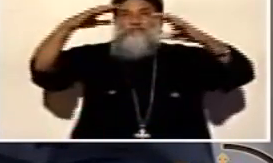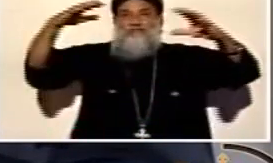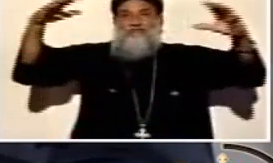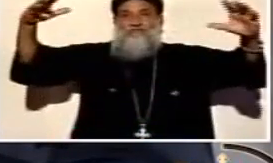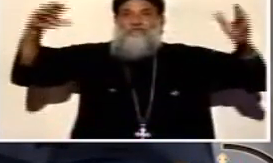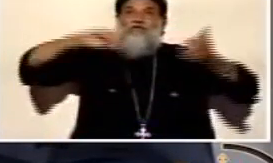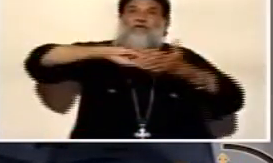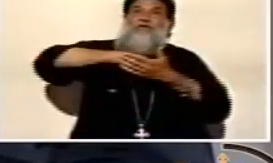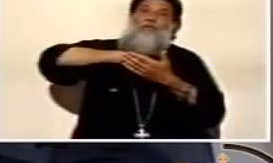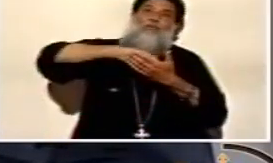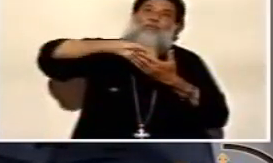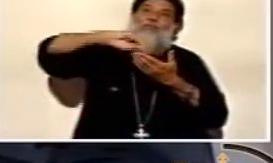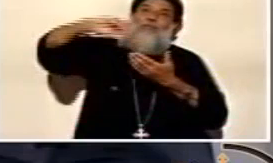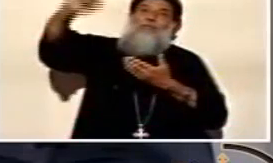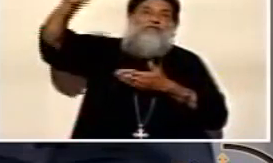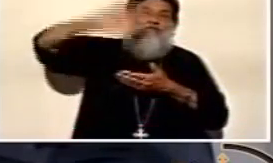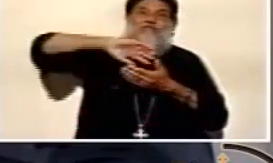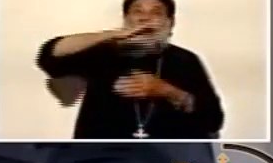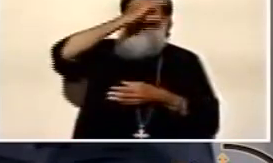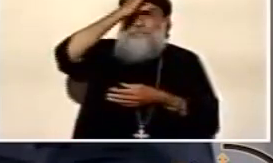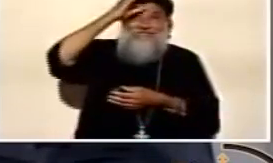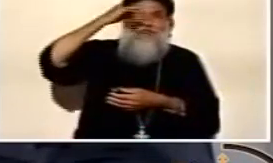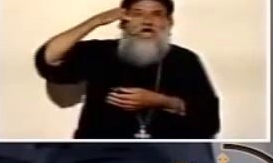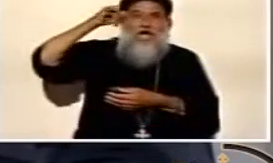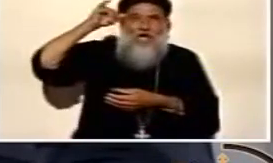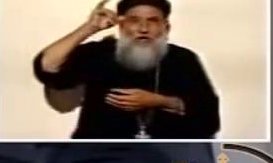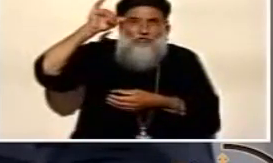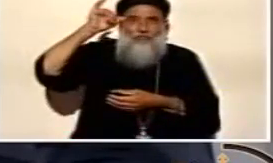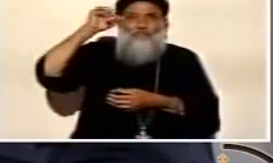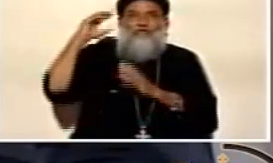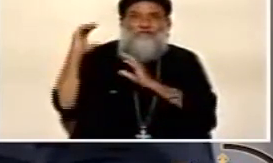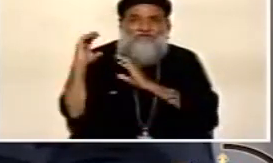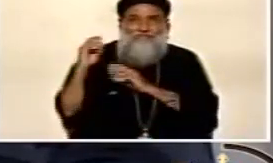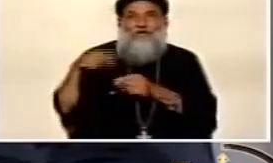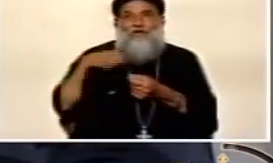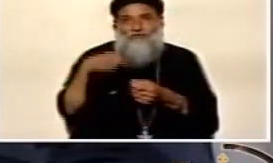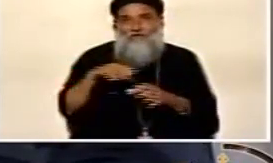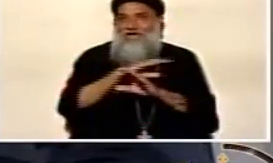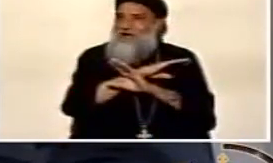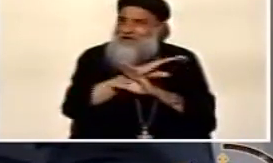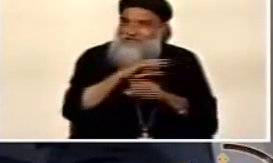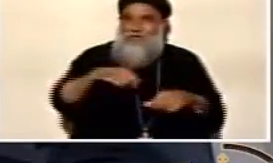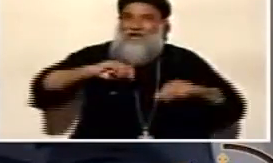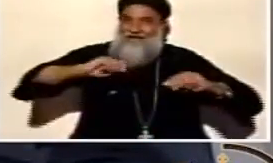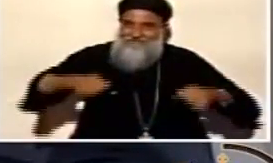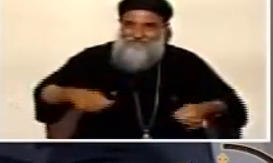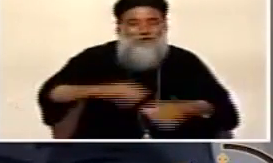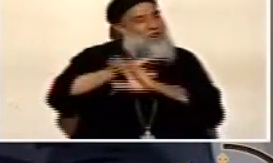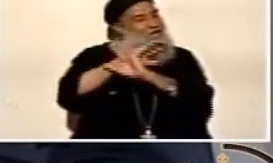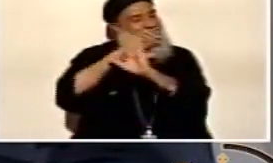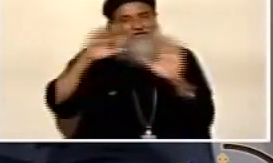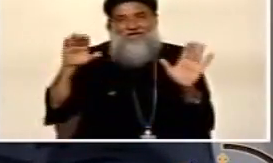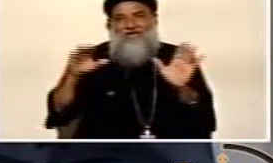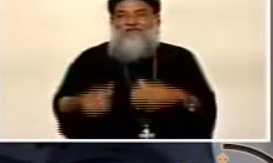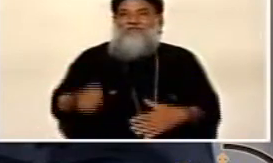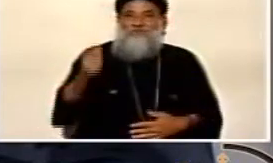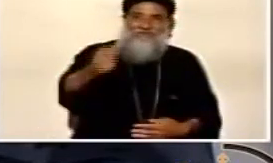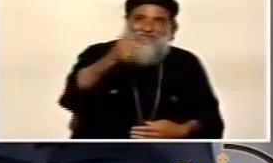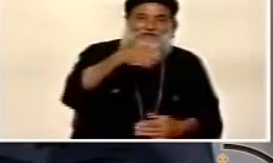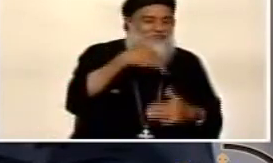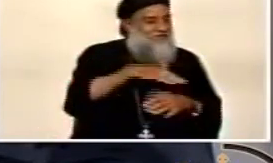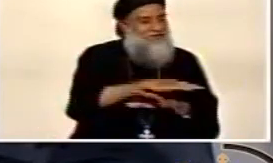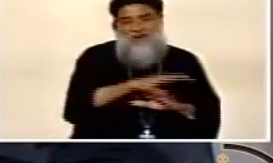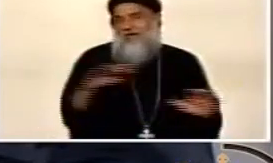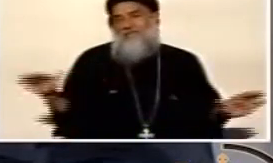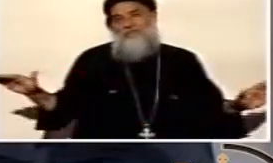أرسلكم مثل حملان بين ذئاب، لا تحملوا كيسا ولا مزودا ولا أحذية ولا تسلموا على أحد في